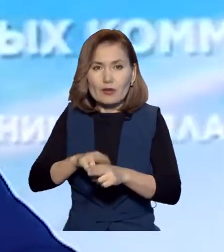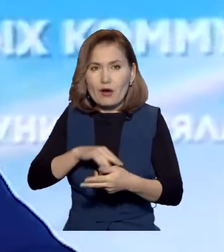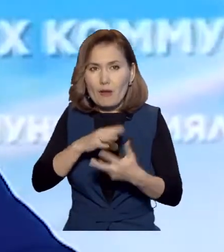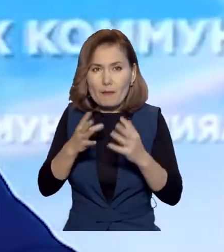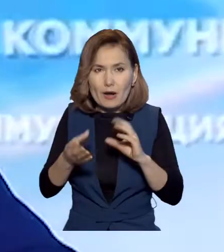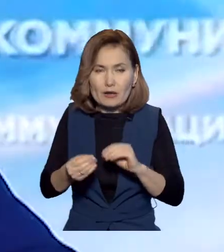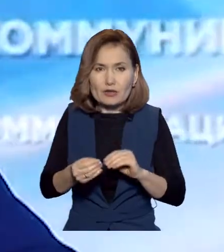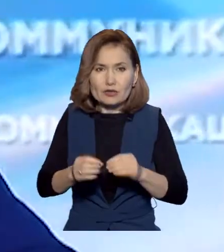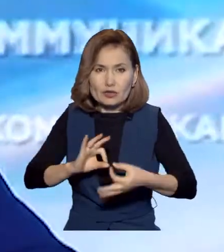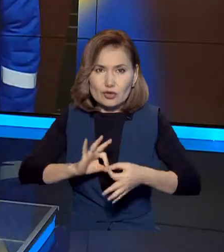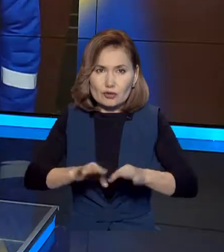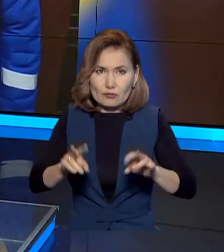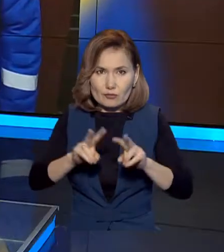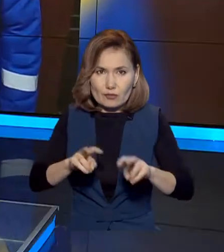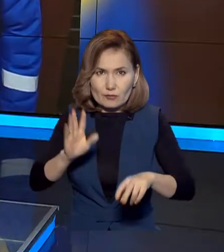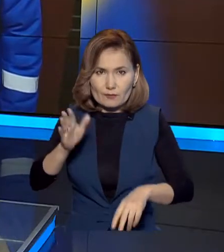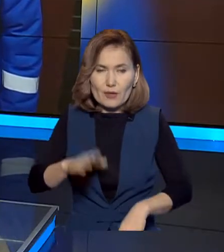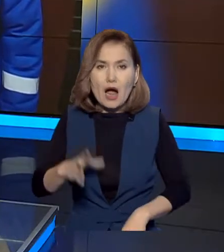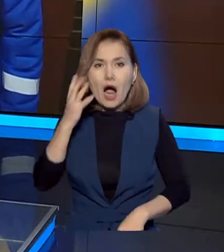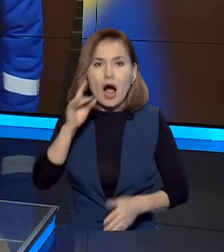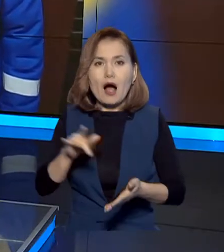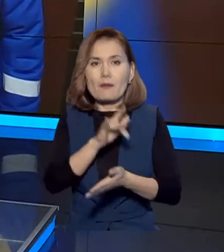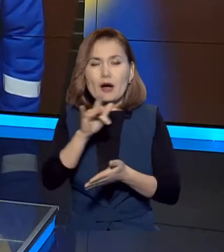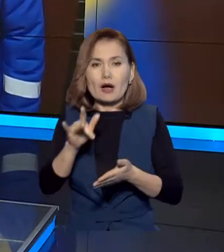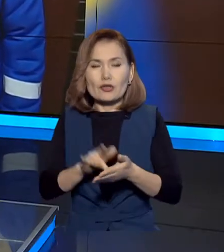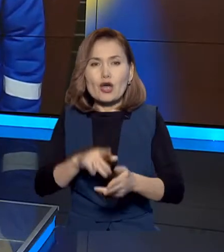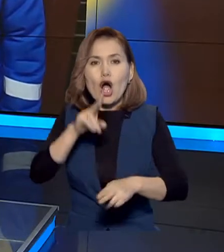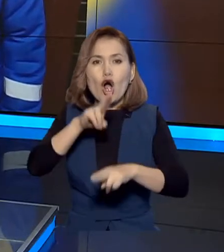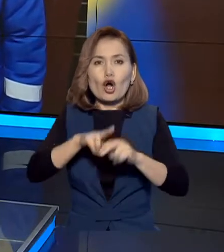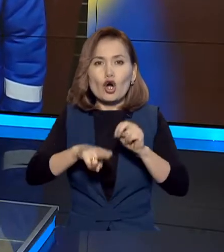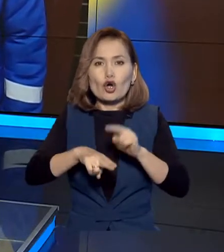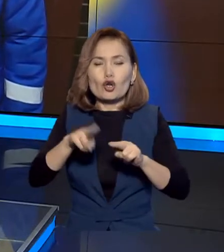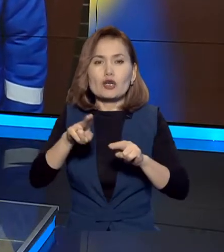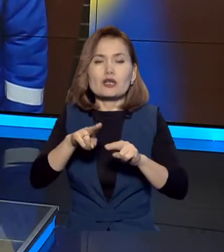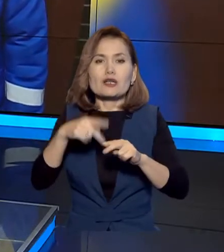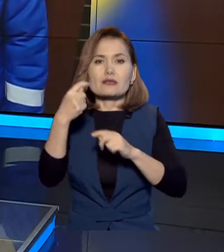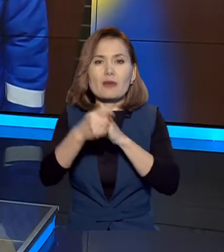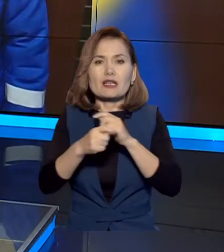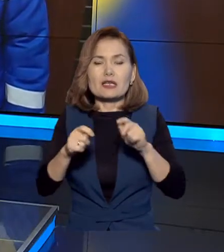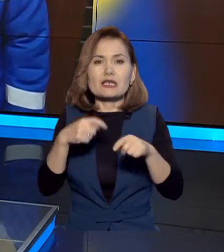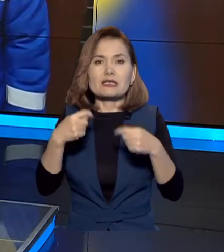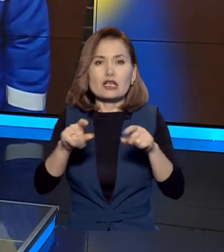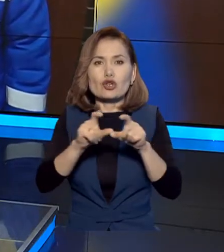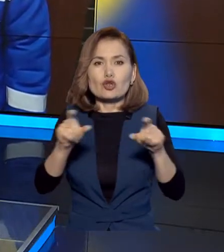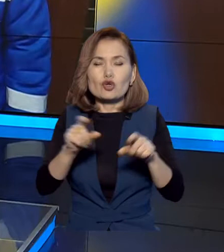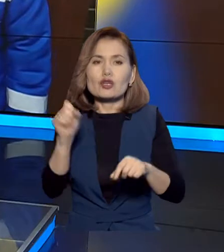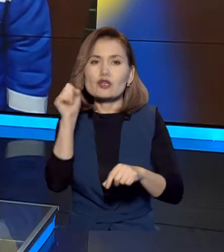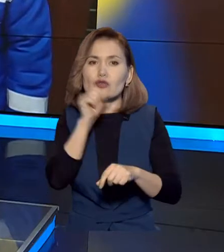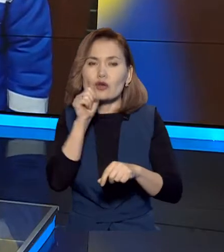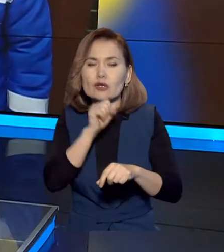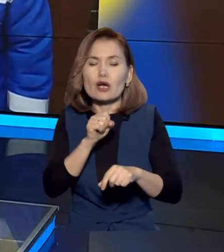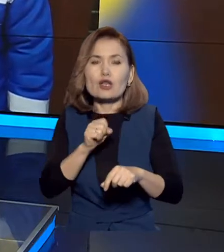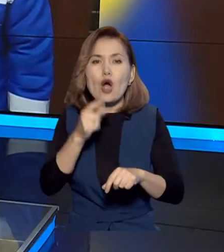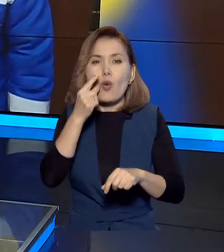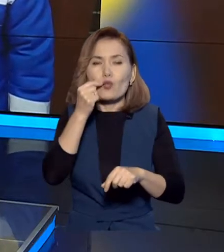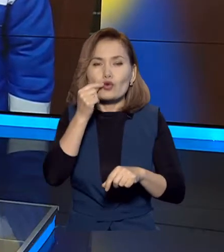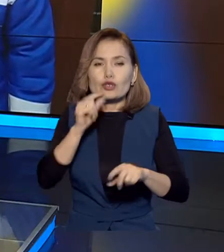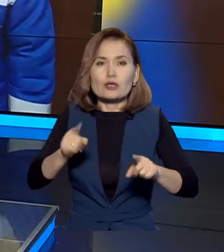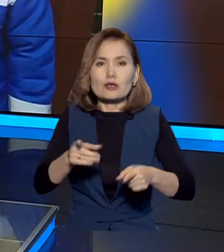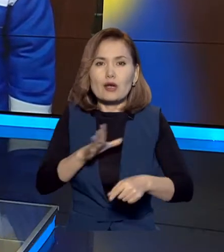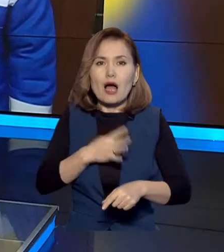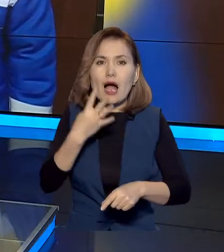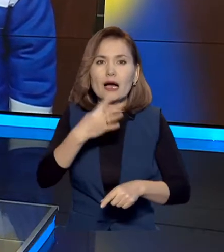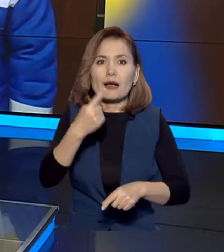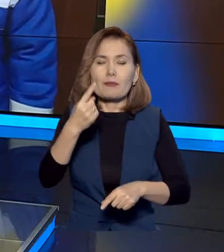қаралу үстінде. Алматыда құрылыс дүкенін тонаған ер адам ұсталды. Әуезов аудандық полиция басқармасы 41 жастағы